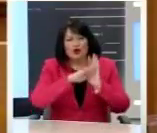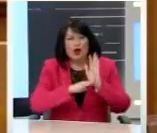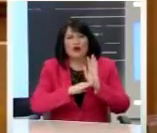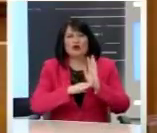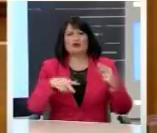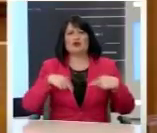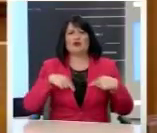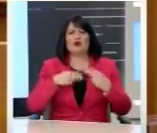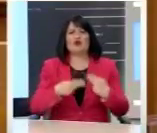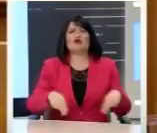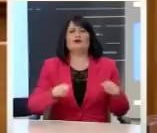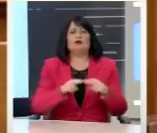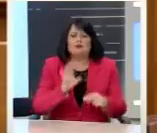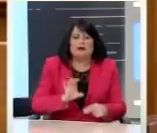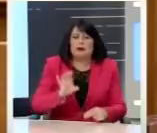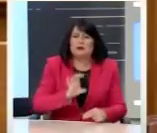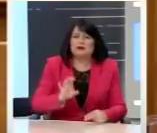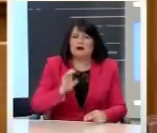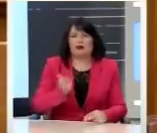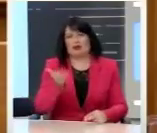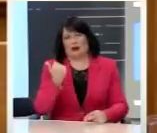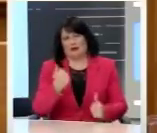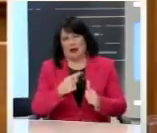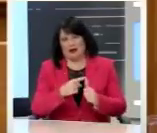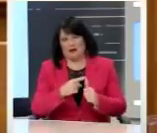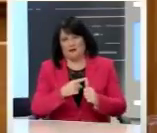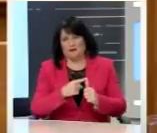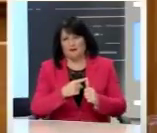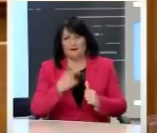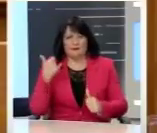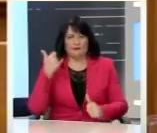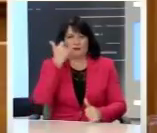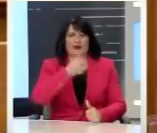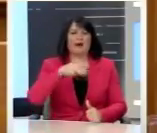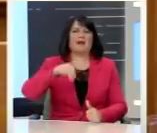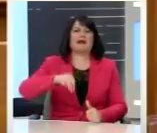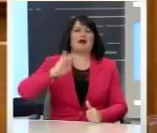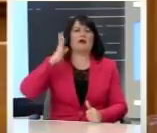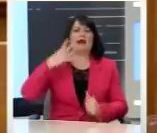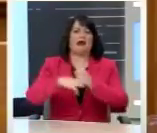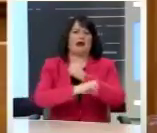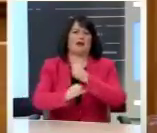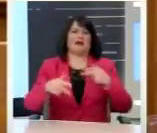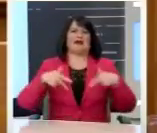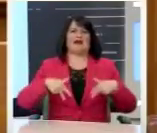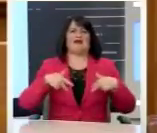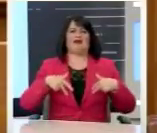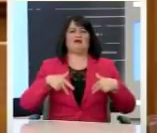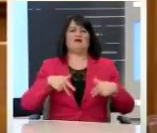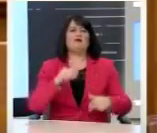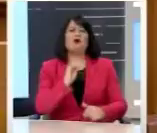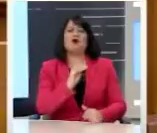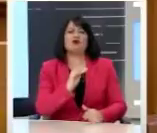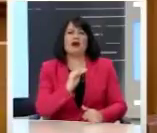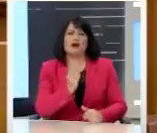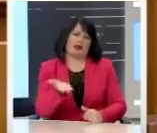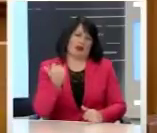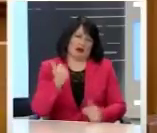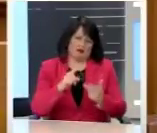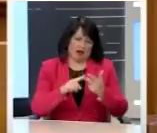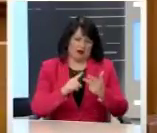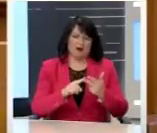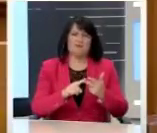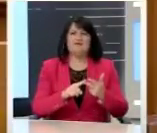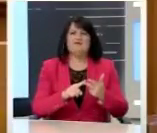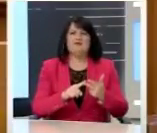του Υπουργικού Συμβουλίου. Δεν υπάρχει. Παίρνω τον κύριο Μπαλτάκο, τον πρώην γραμματέα της κυβέρνησης, του κυρίου Γεωργιάδη. Δεν υπάρχει. Ούτε